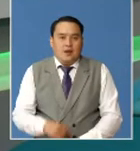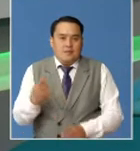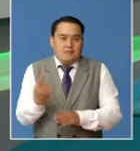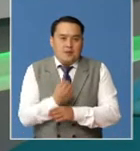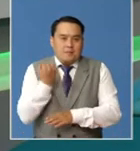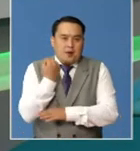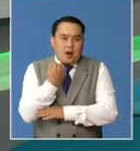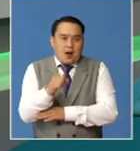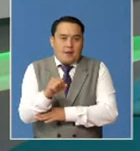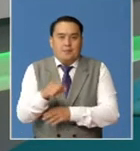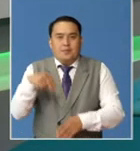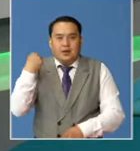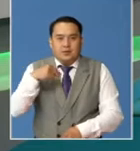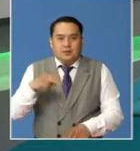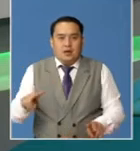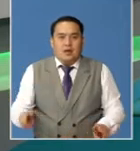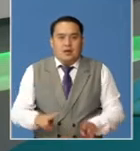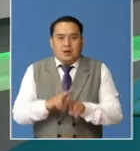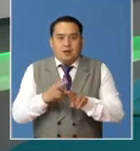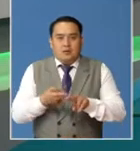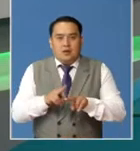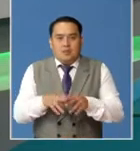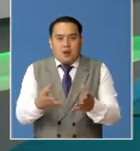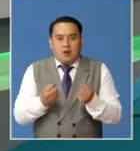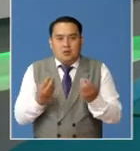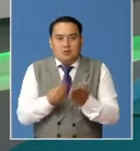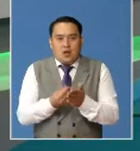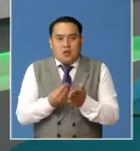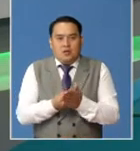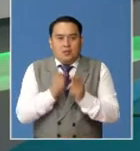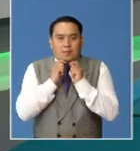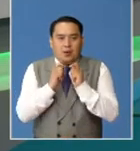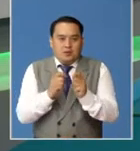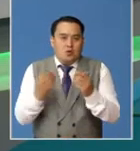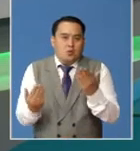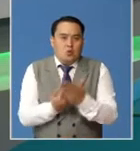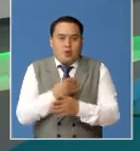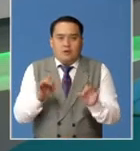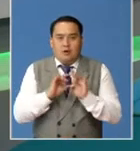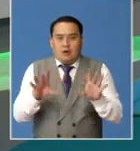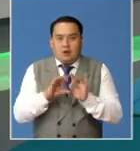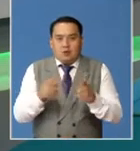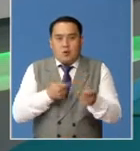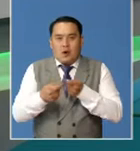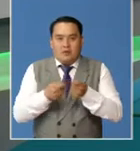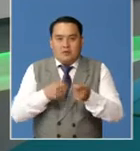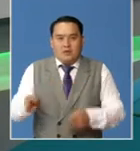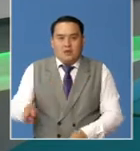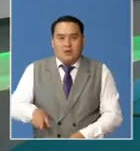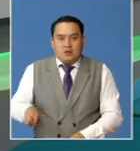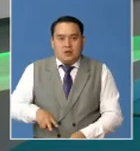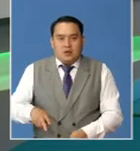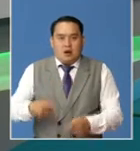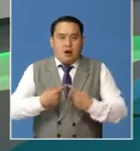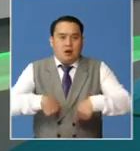Впервые победители премии президента страны «Алтын Сапа» получат денежные призы. Об этом и других новшествах рассказала